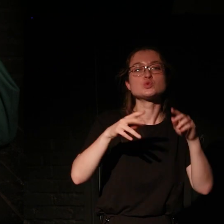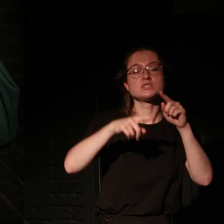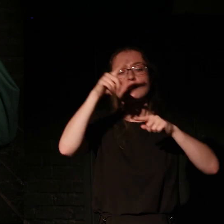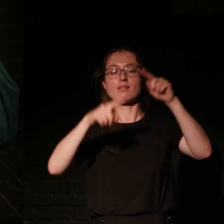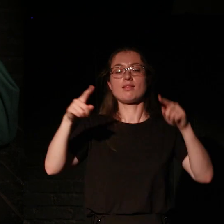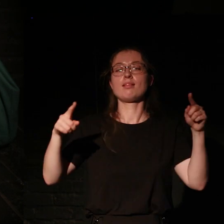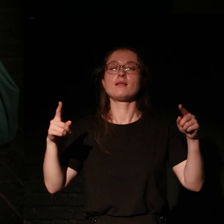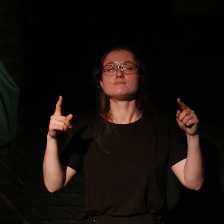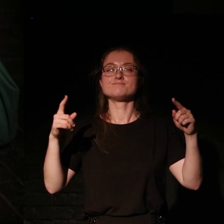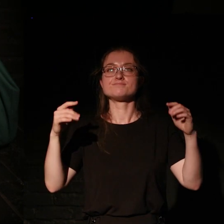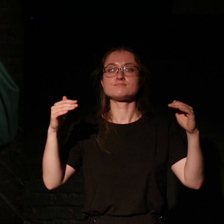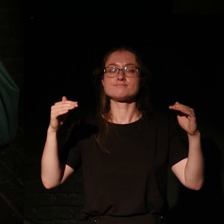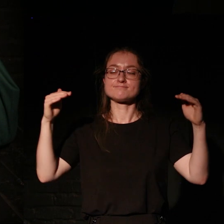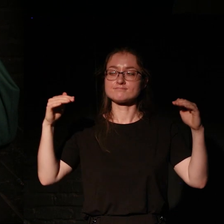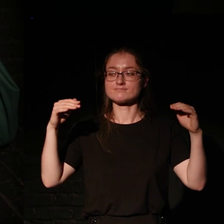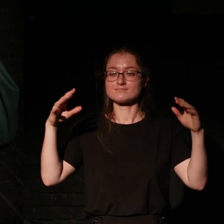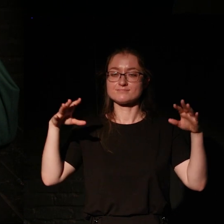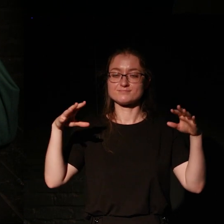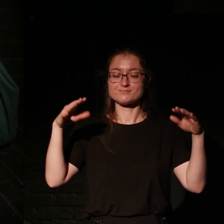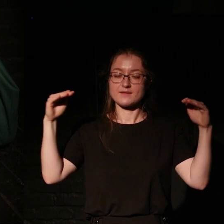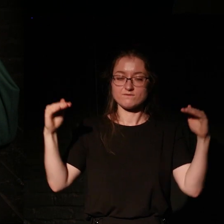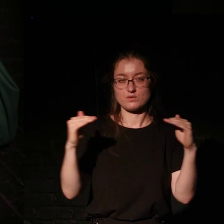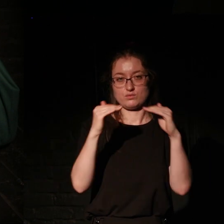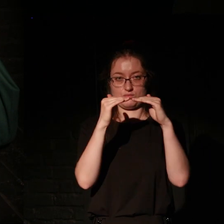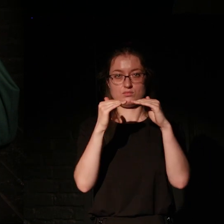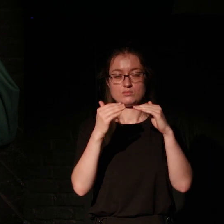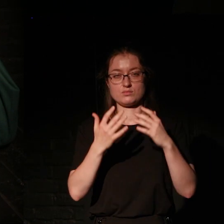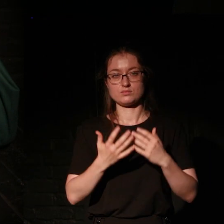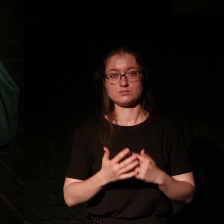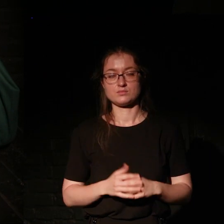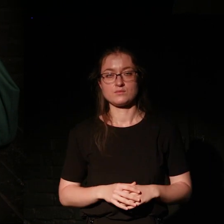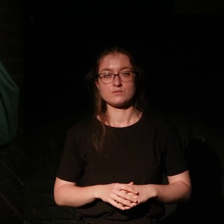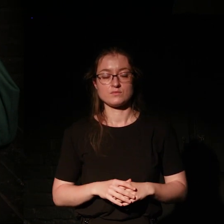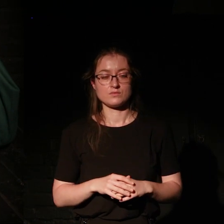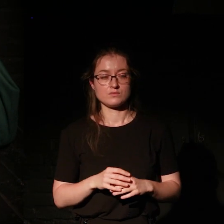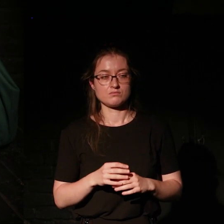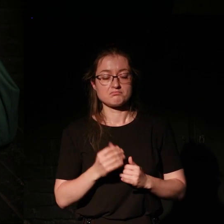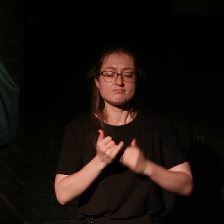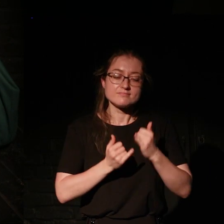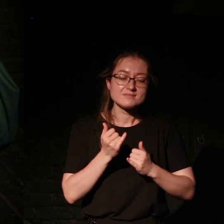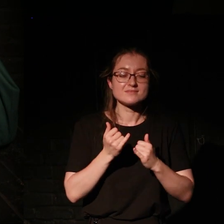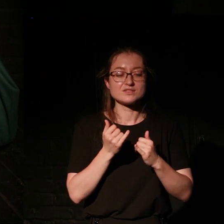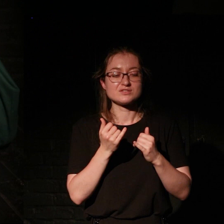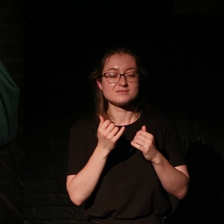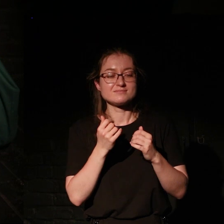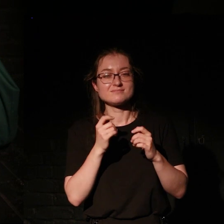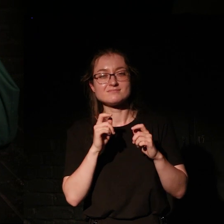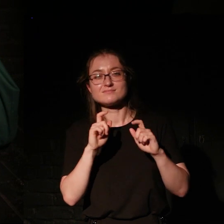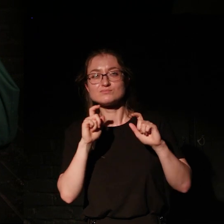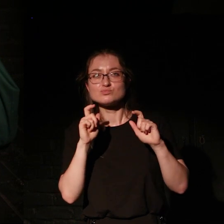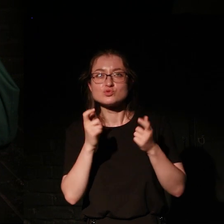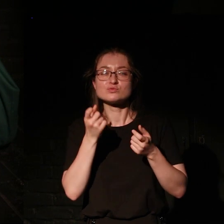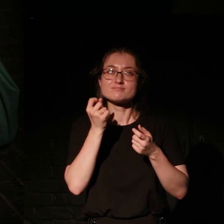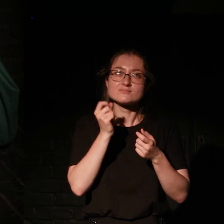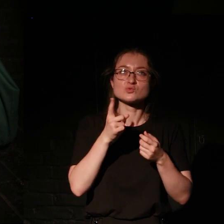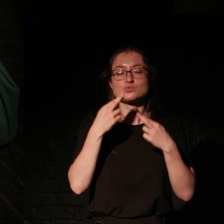pracę wszystkich tłumaczy. Tak? A jeżeli tam zdarzą się właśnie jakieś różnice, no